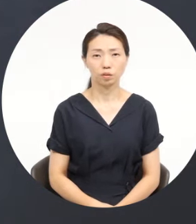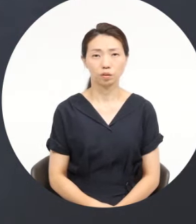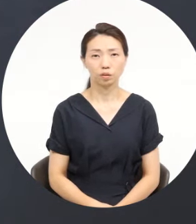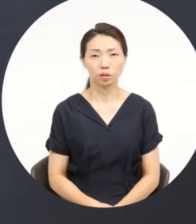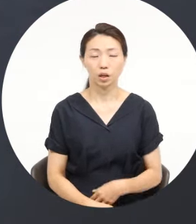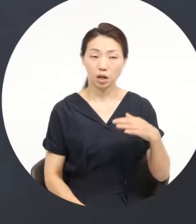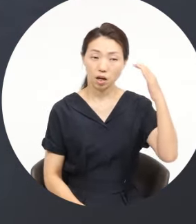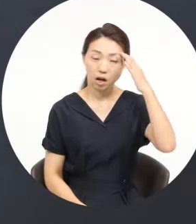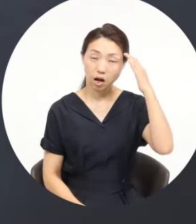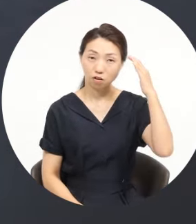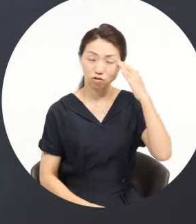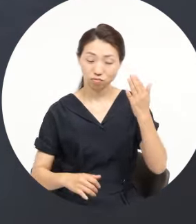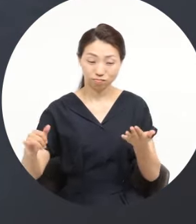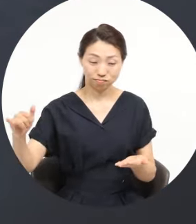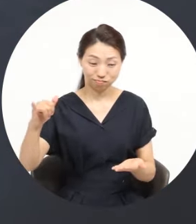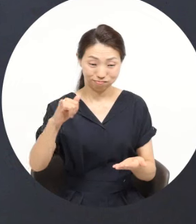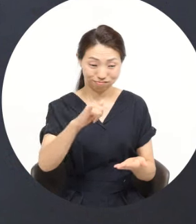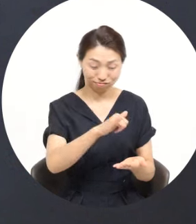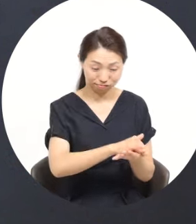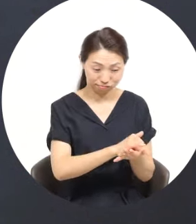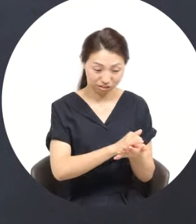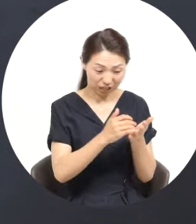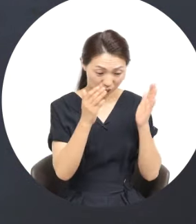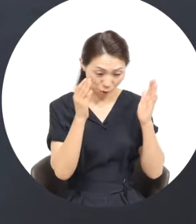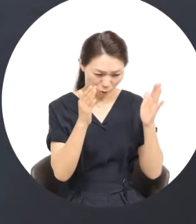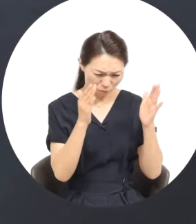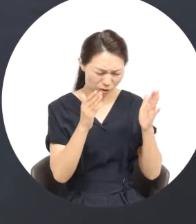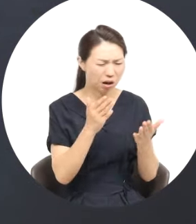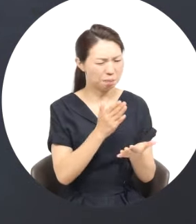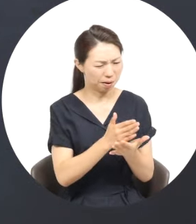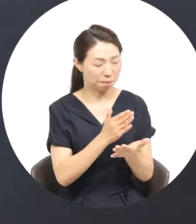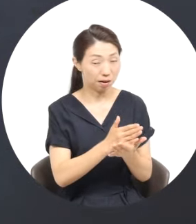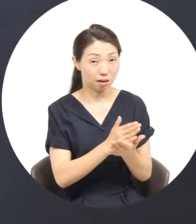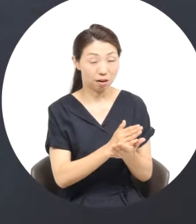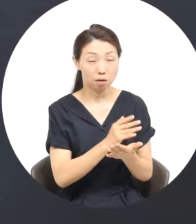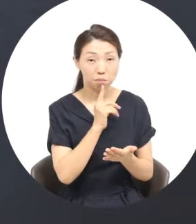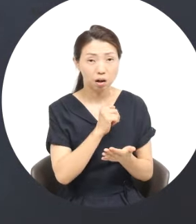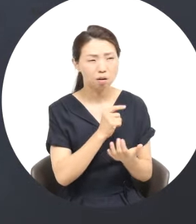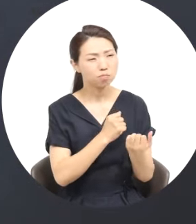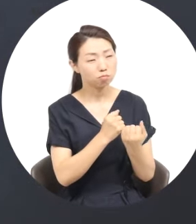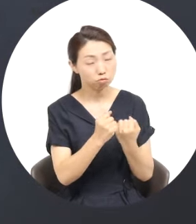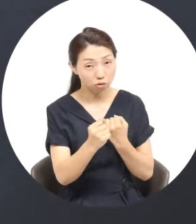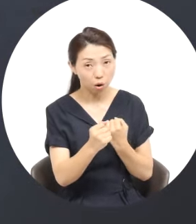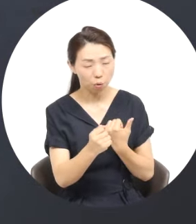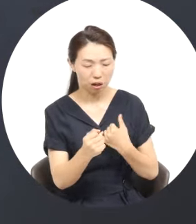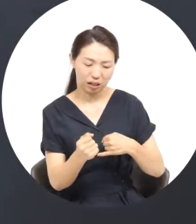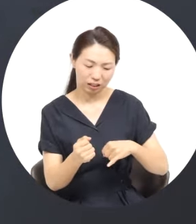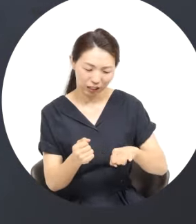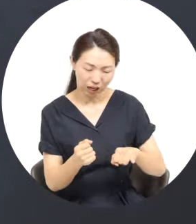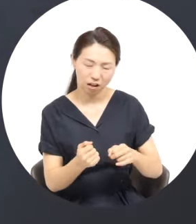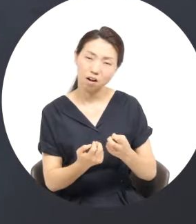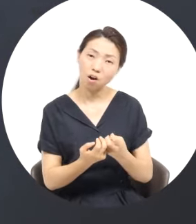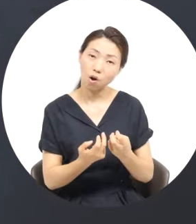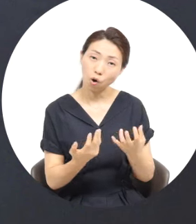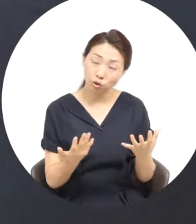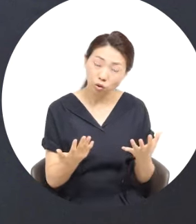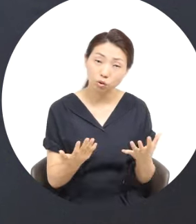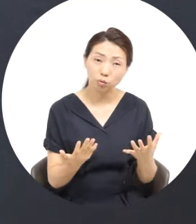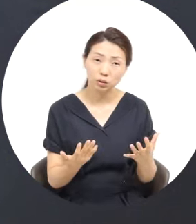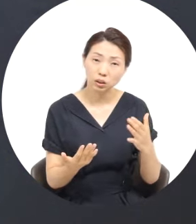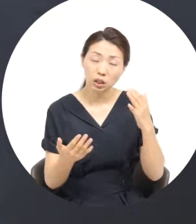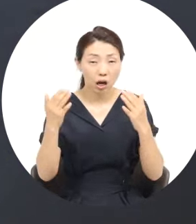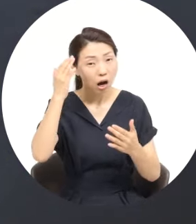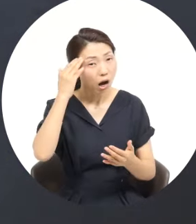유학을 딸이 가겠다는 걸 아무리 말려도 안 돼가지고 딸이 할수